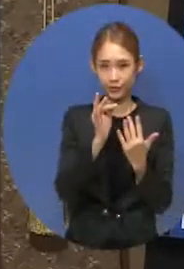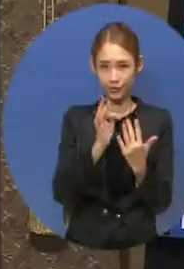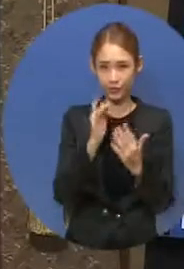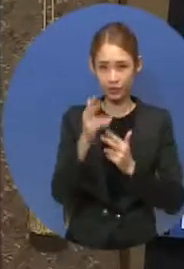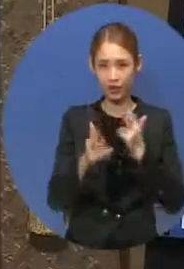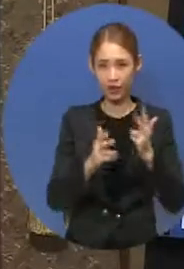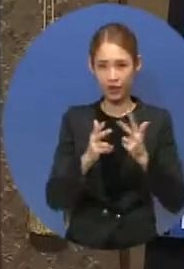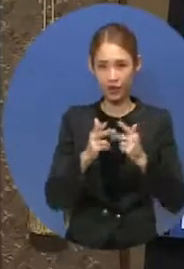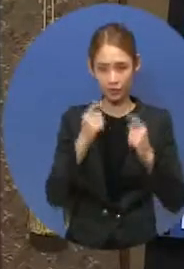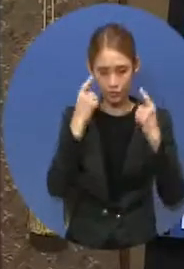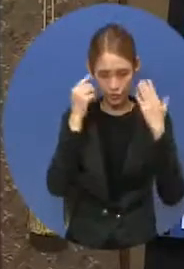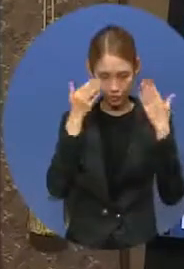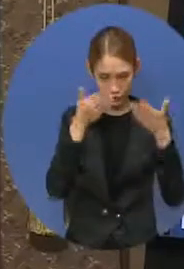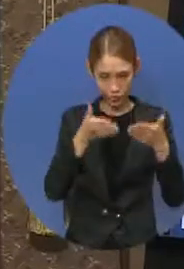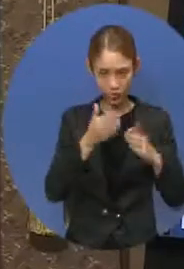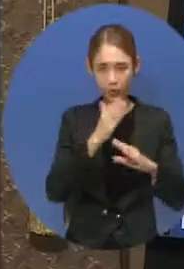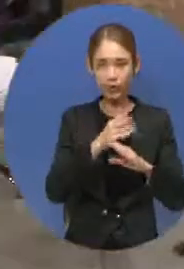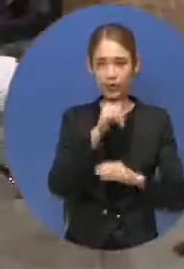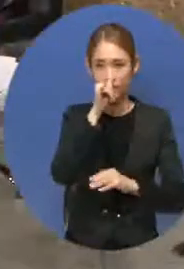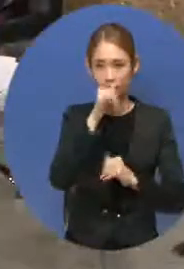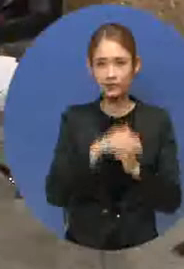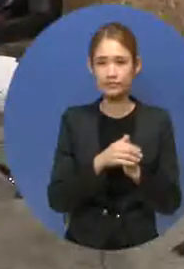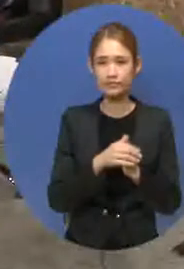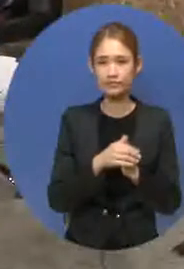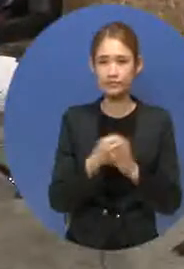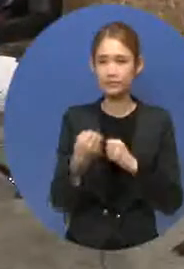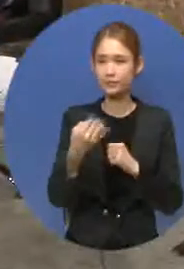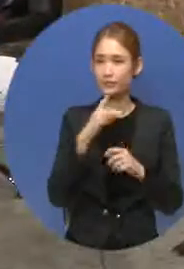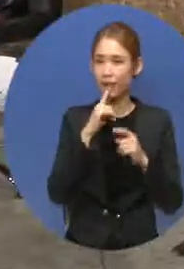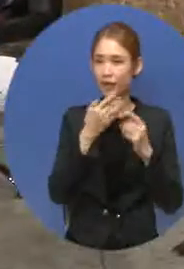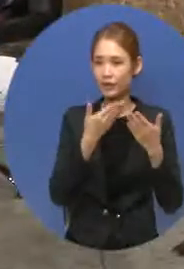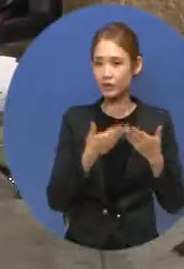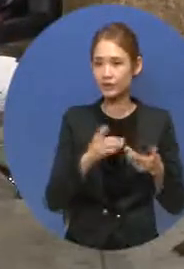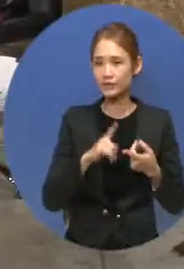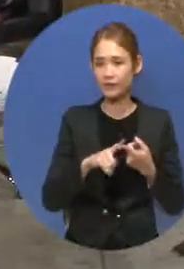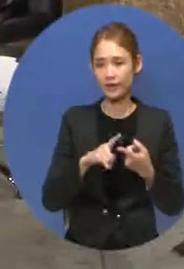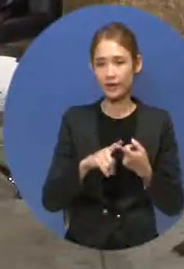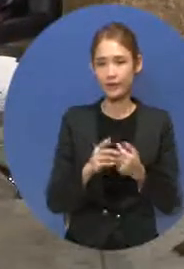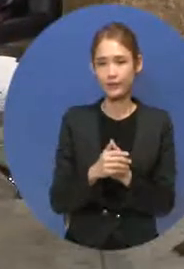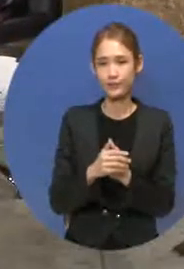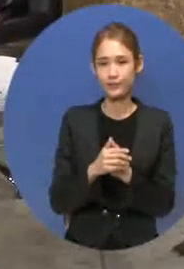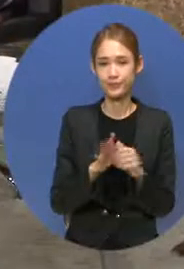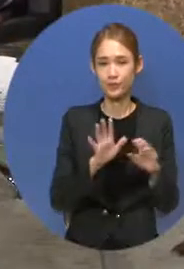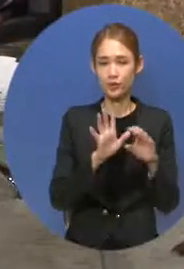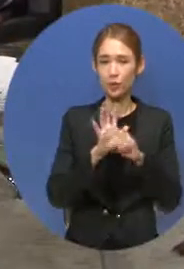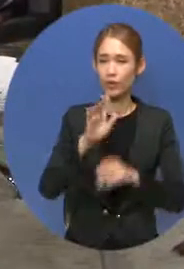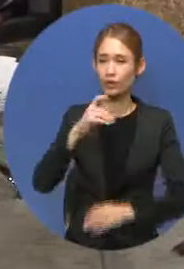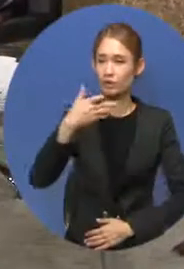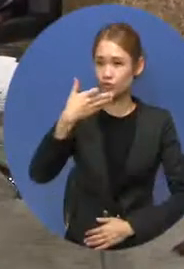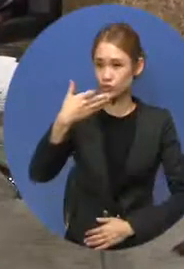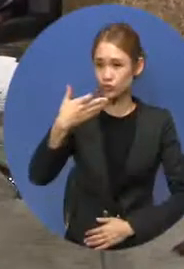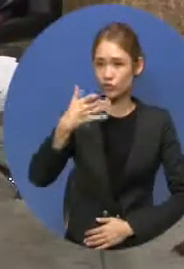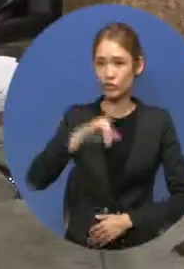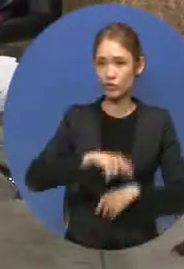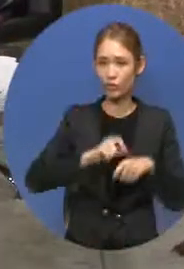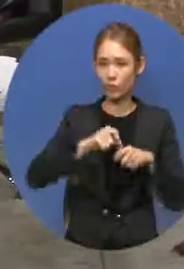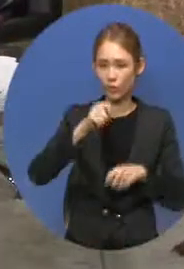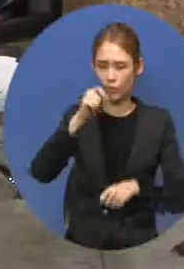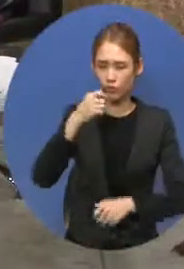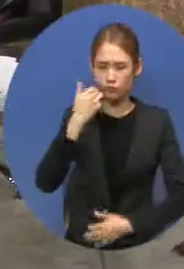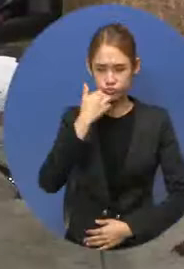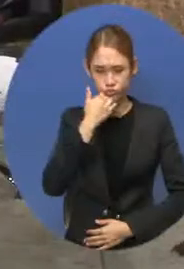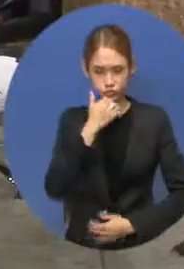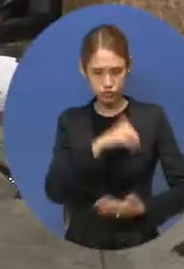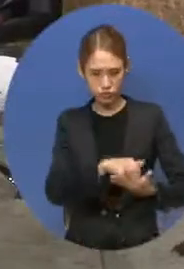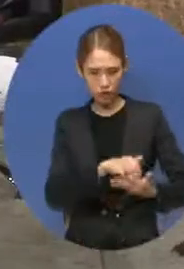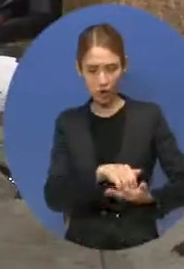주요 관심이었던 것 같습니다. 네, 이제 말씀하신 것처럼 이 코로나19는 정말 올해 그 누구도 예측하지